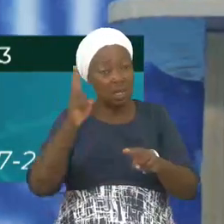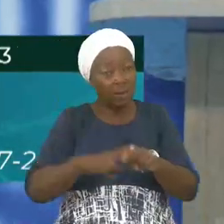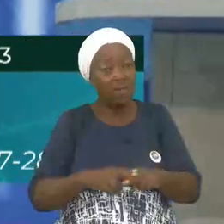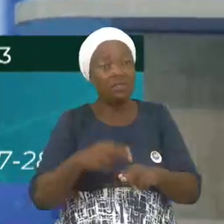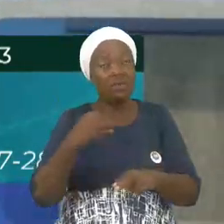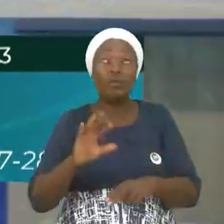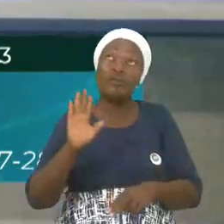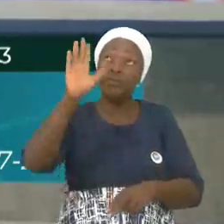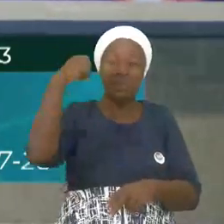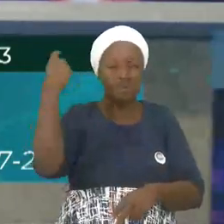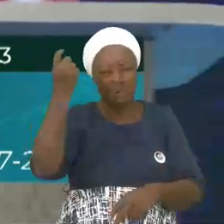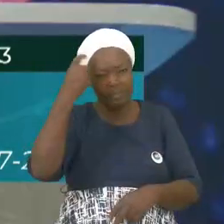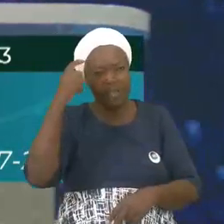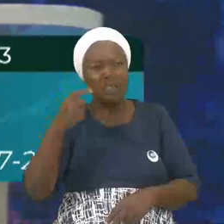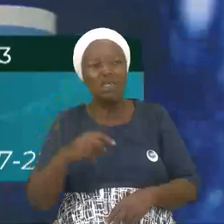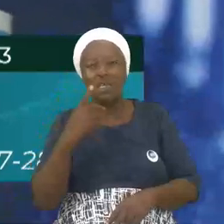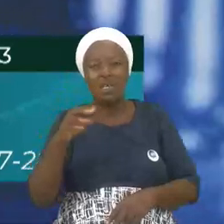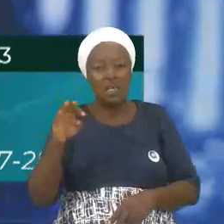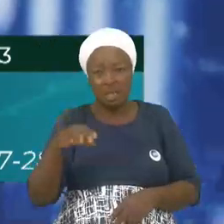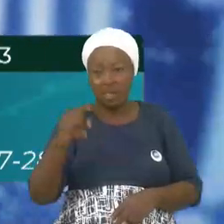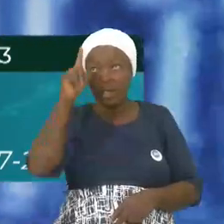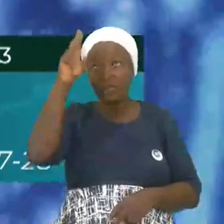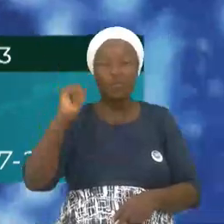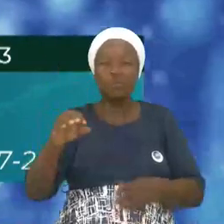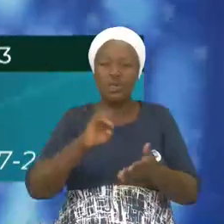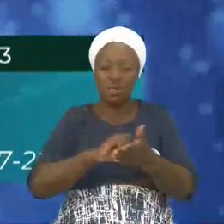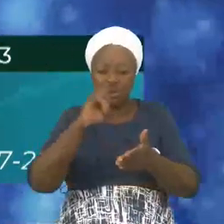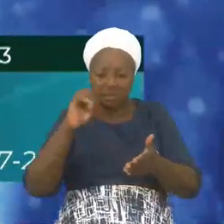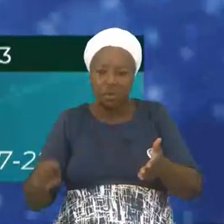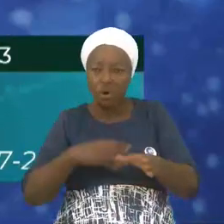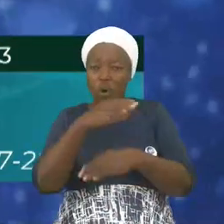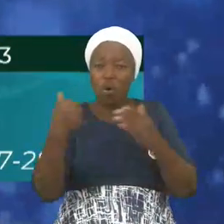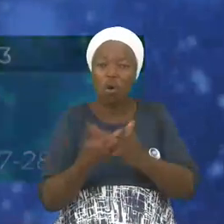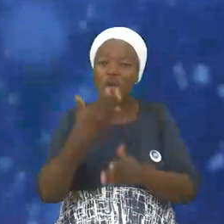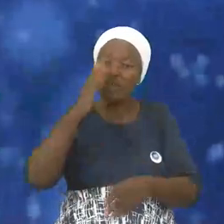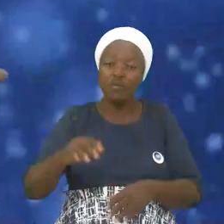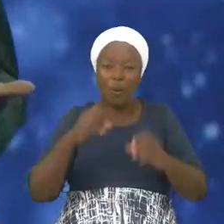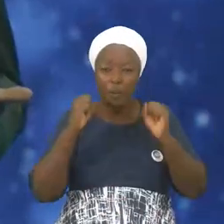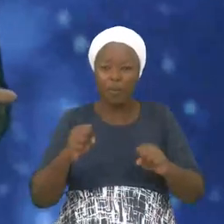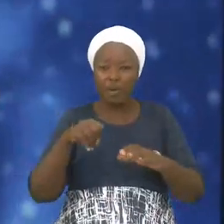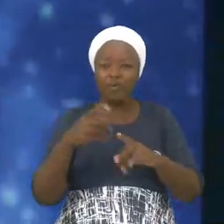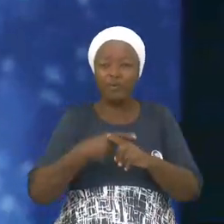tu peux venir. Tu peux venir. L'accroissement à l'empire.